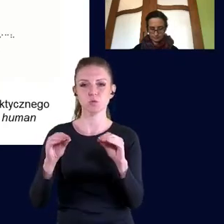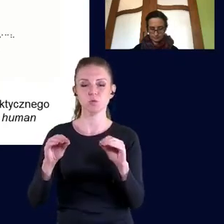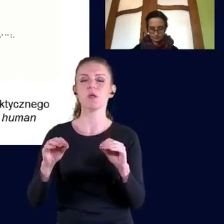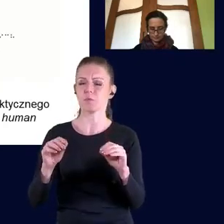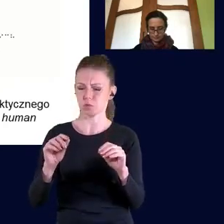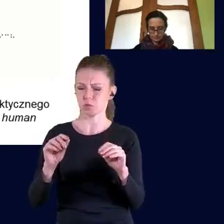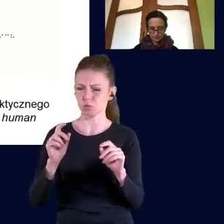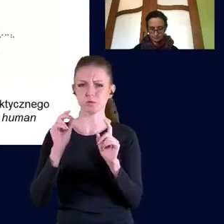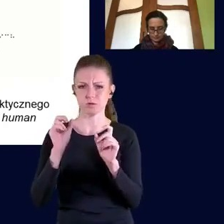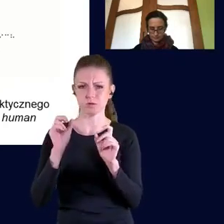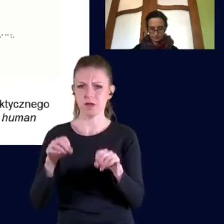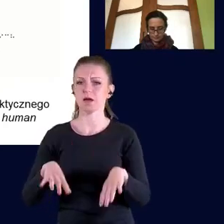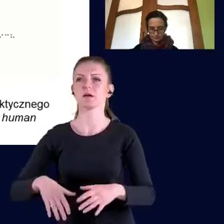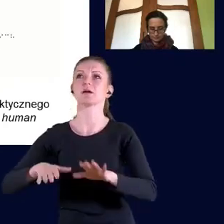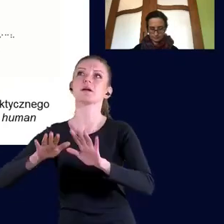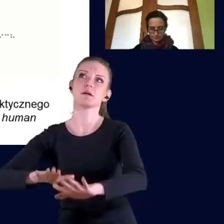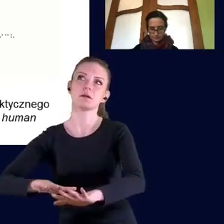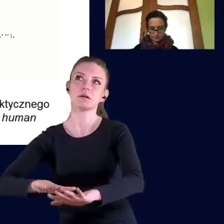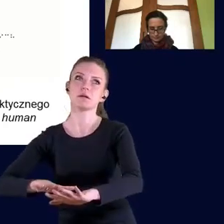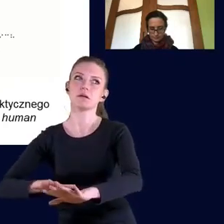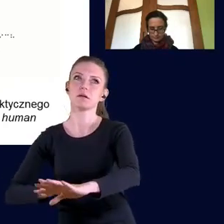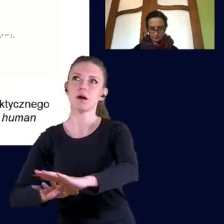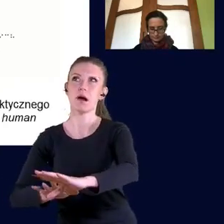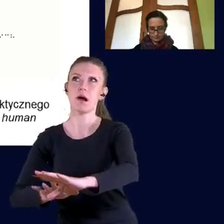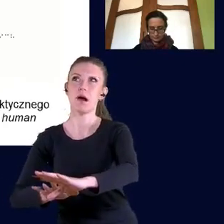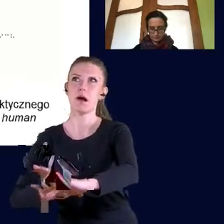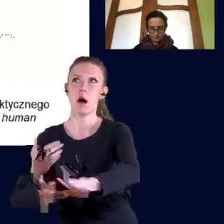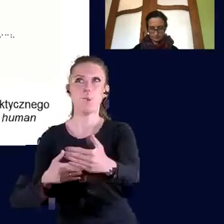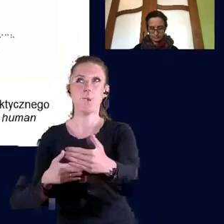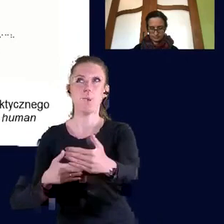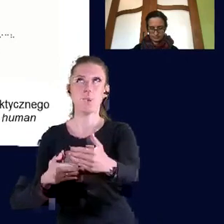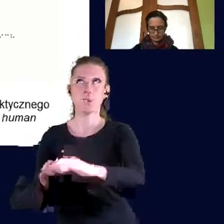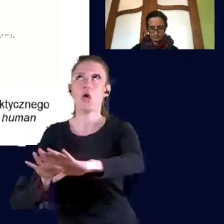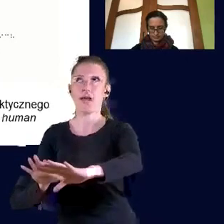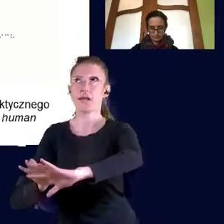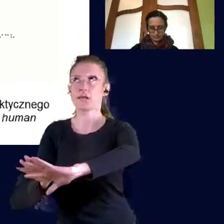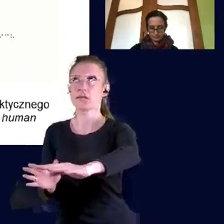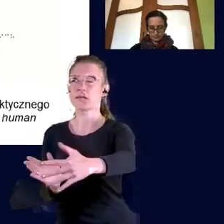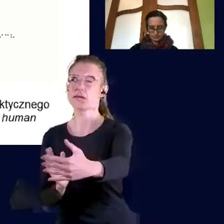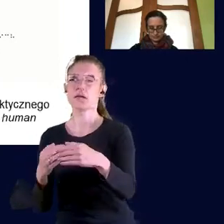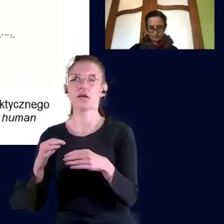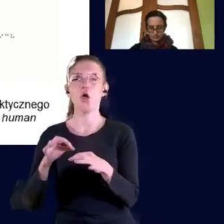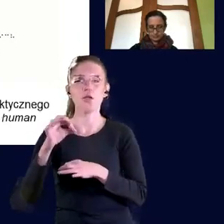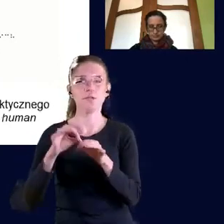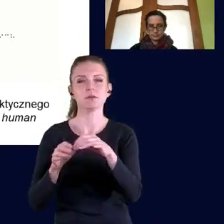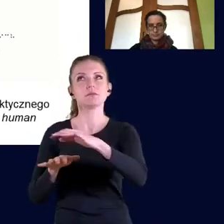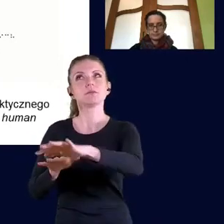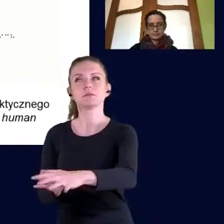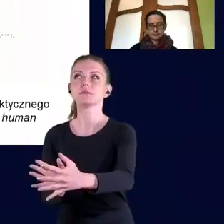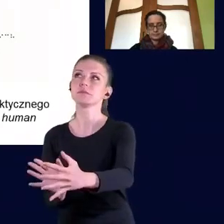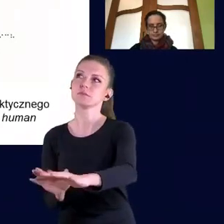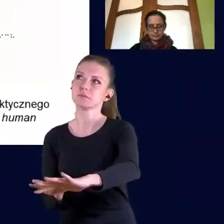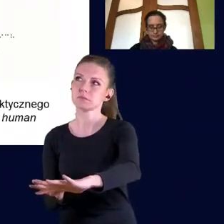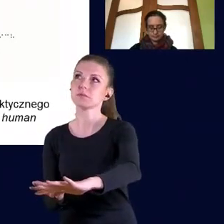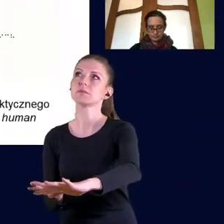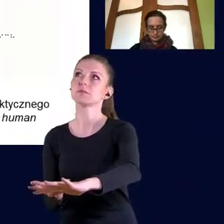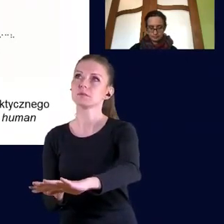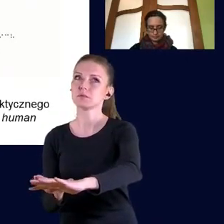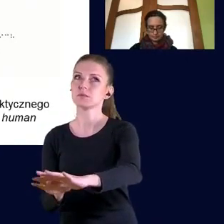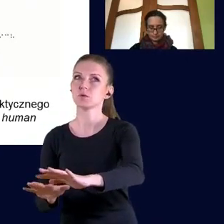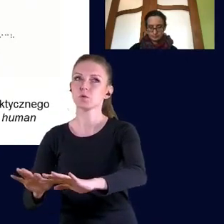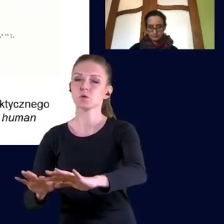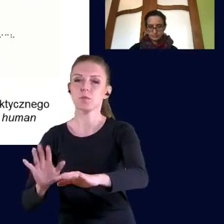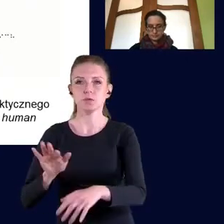całej adaptacji obiema dłońmi tych orientuję się ogólnym obrazie o czym